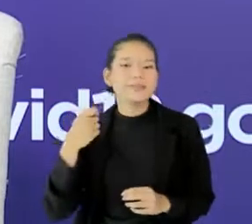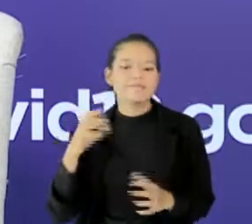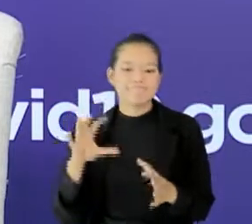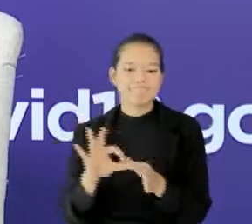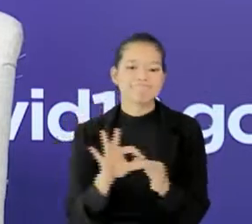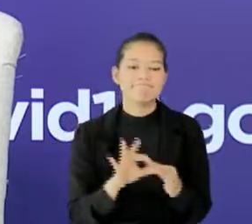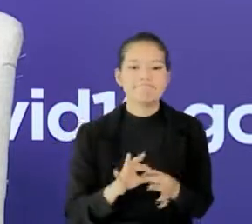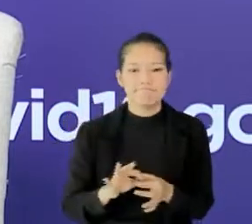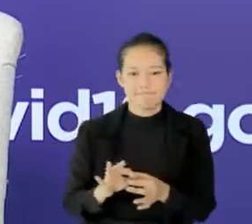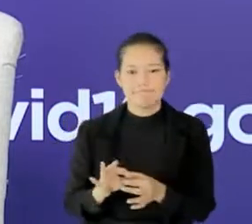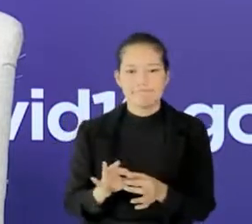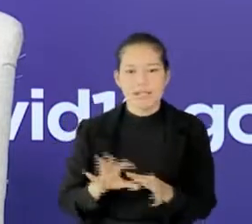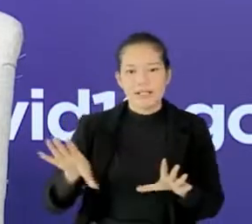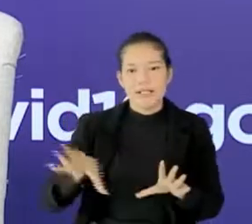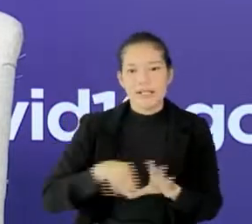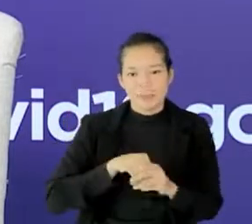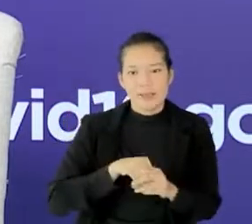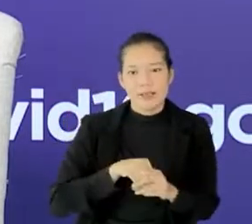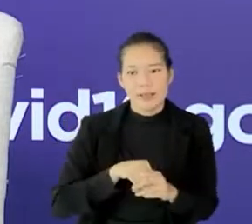yang ikut